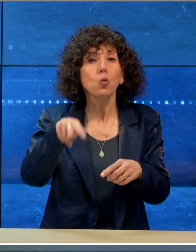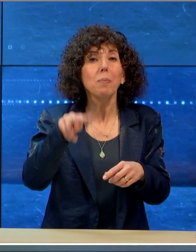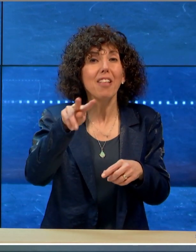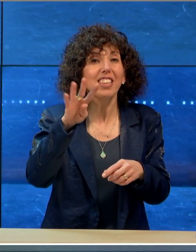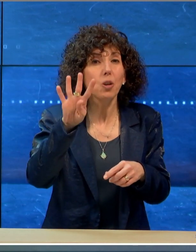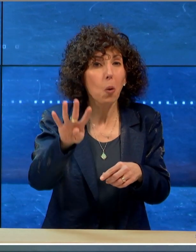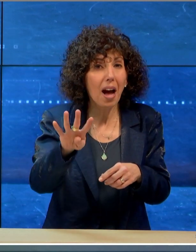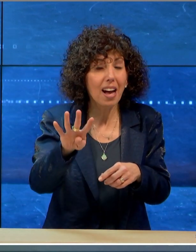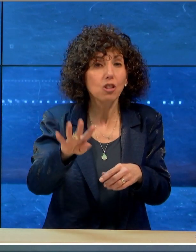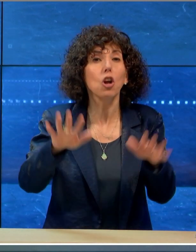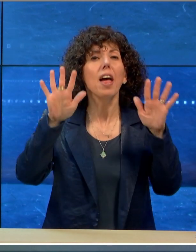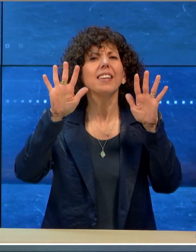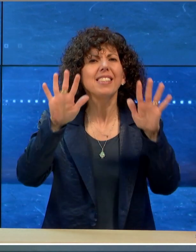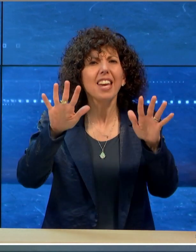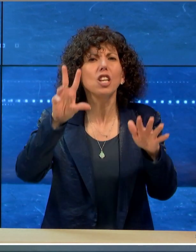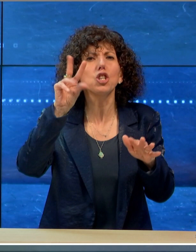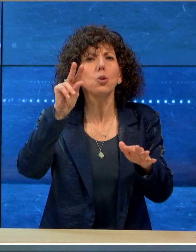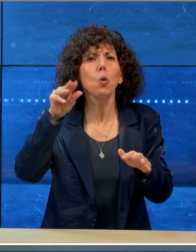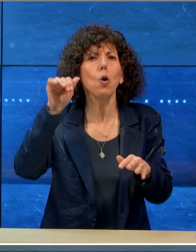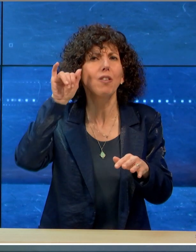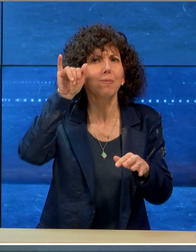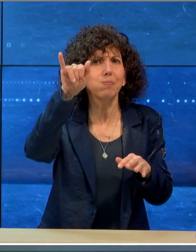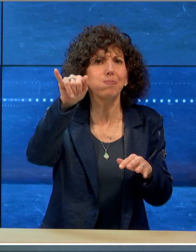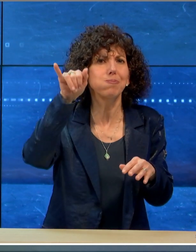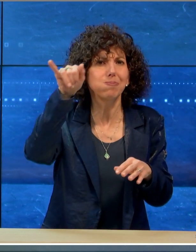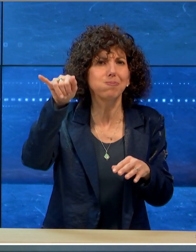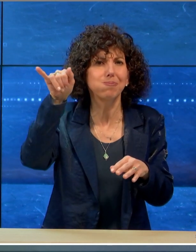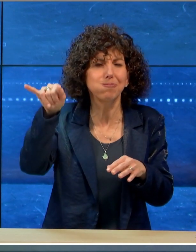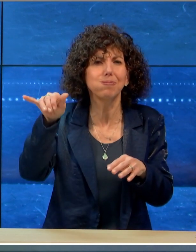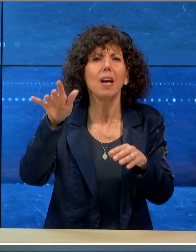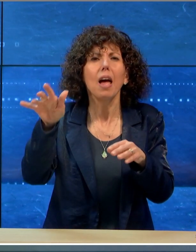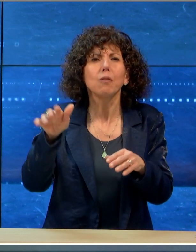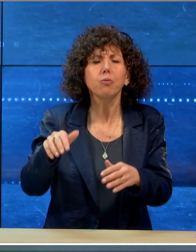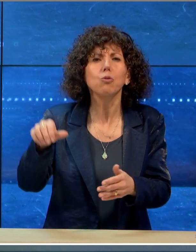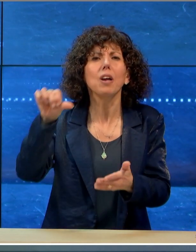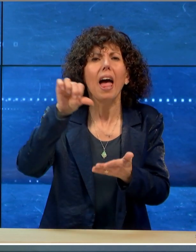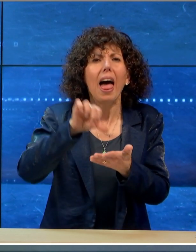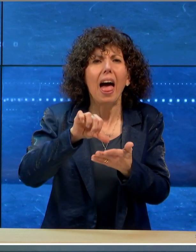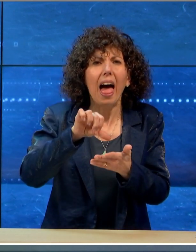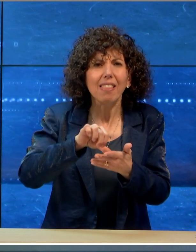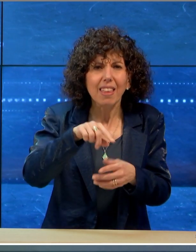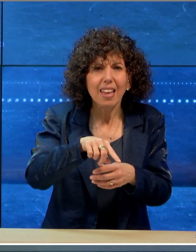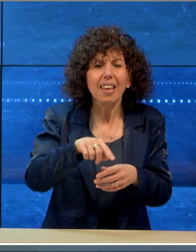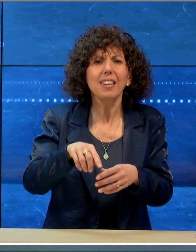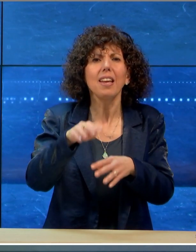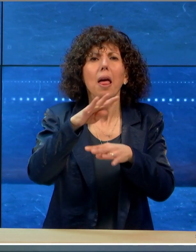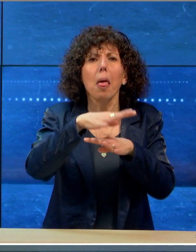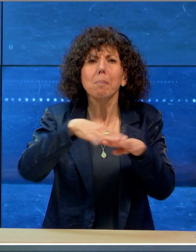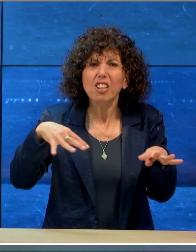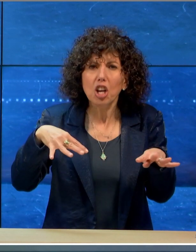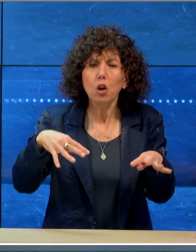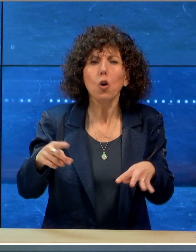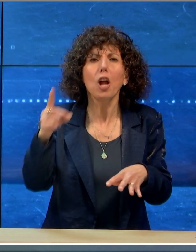2024 con 10 nuove destinazioni tra cui Atene Barcellona